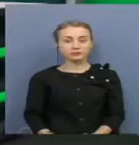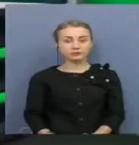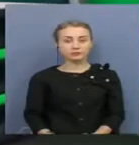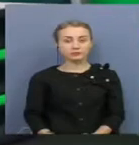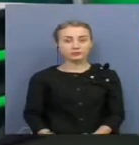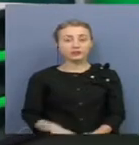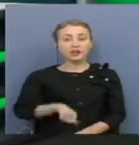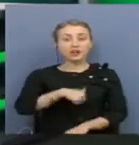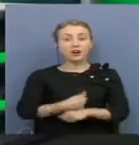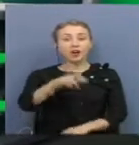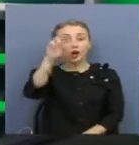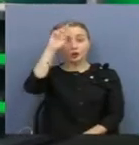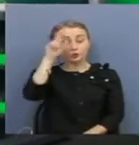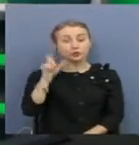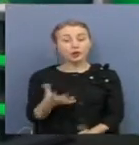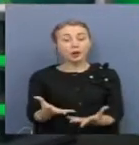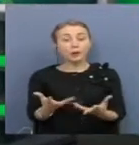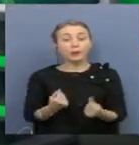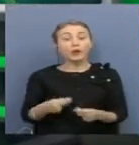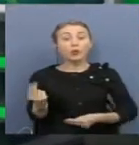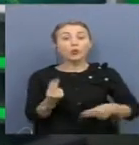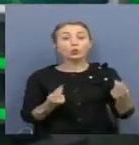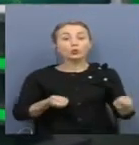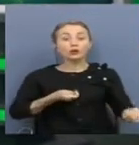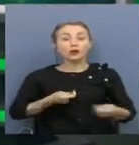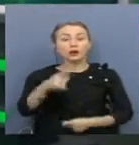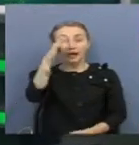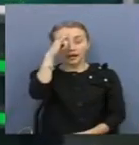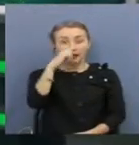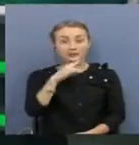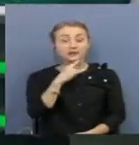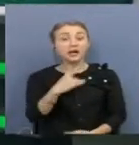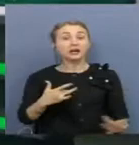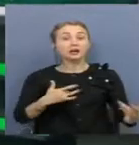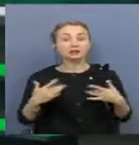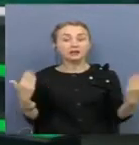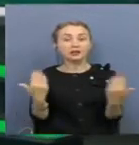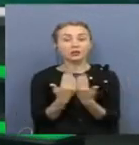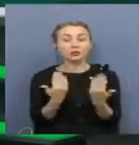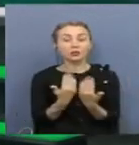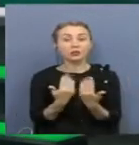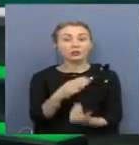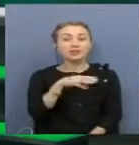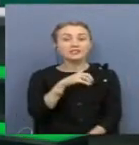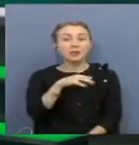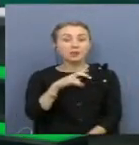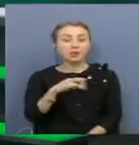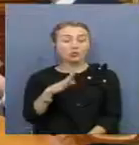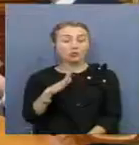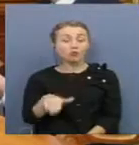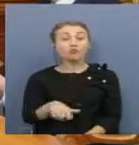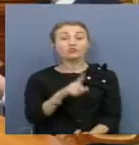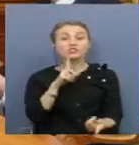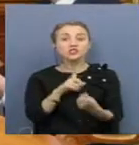Президент Қасым Жомарт Тоқаев Қалибек Қуанышбаев атындағы Қазақ драма театрының көркемдік жетекшісі Талғат Теменовті қабылдады.